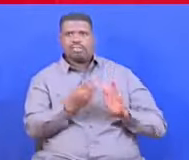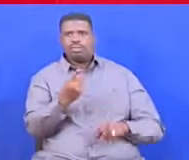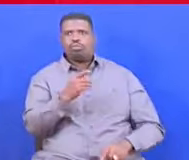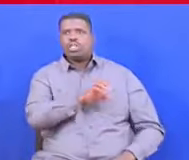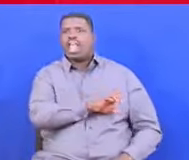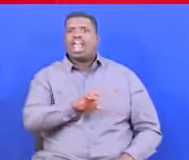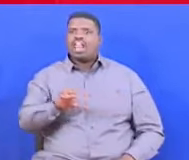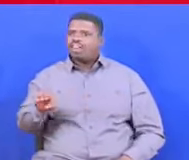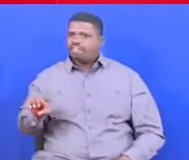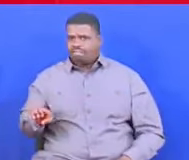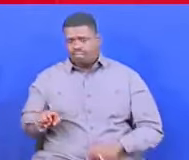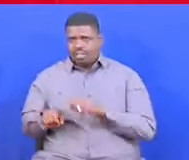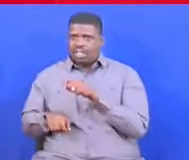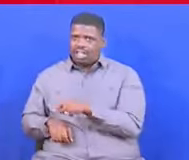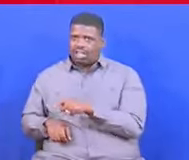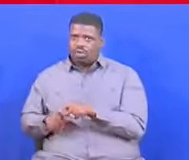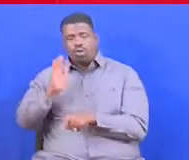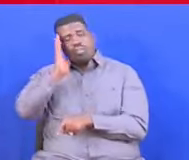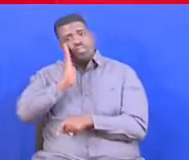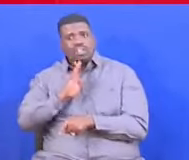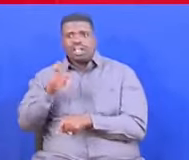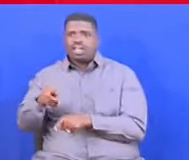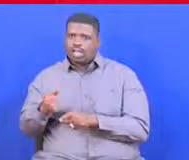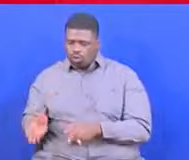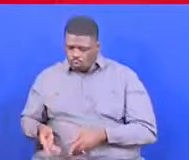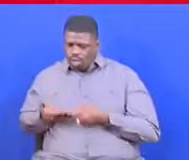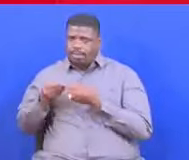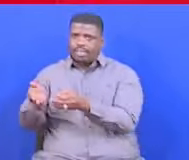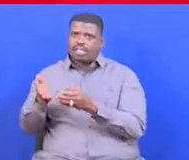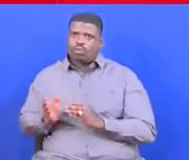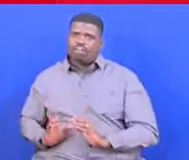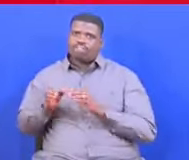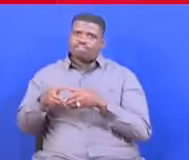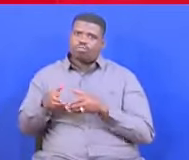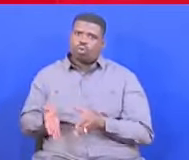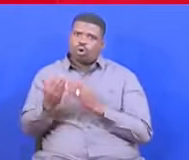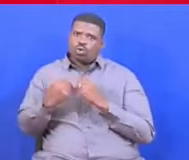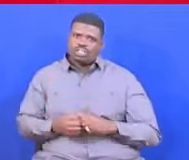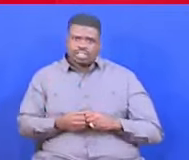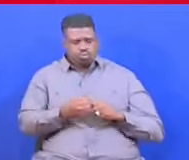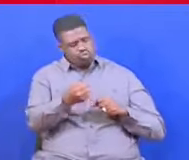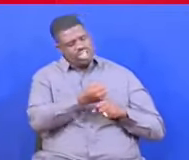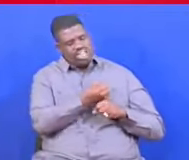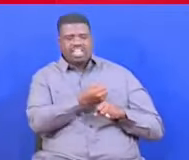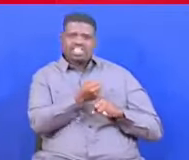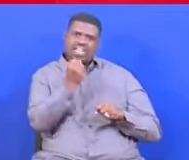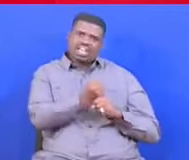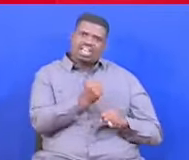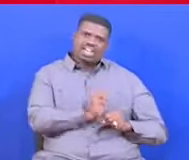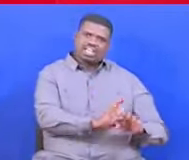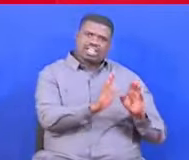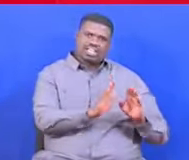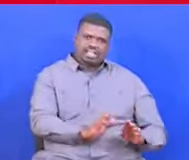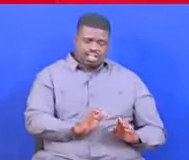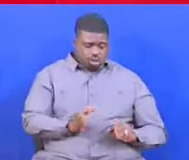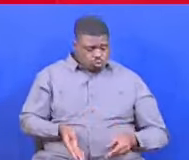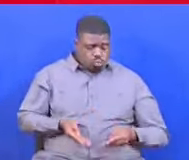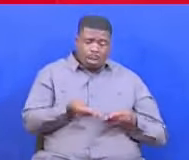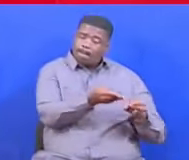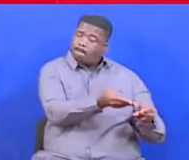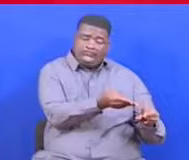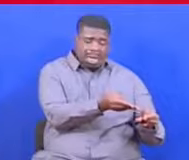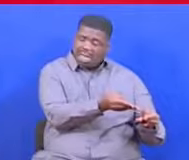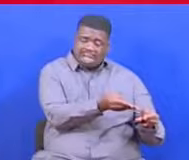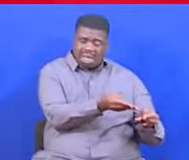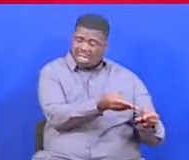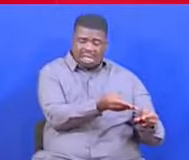681,000 ambao inabidi hawa vijana wapatiwe fungu lao waweze kujiendesha. Na kama hatujaweza kuwapatia hiyo fungu, ina maana